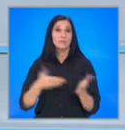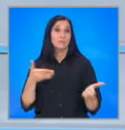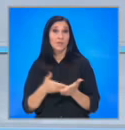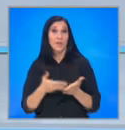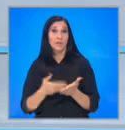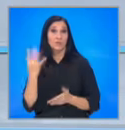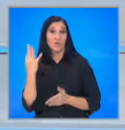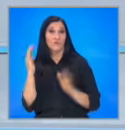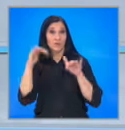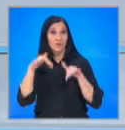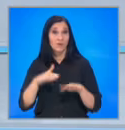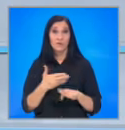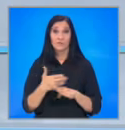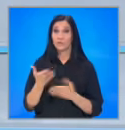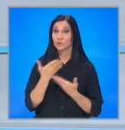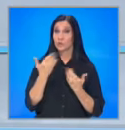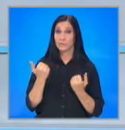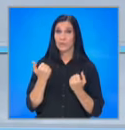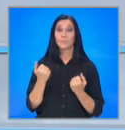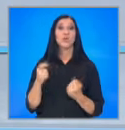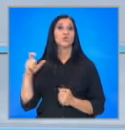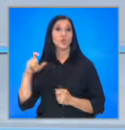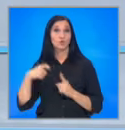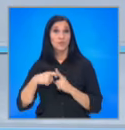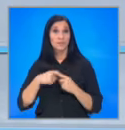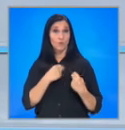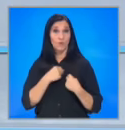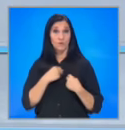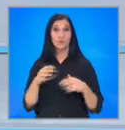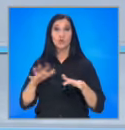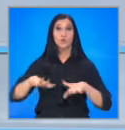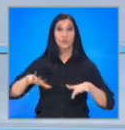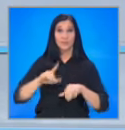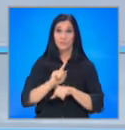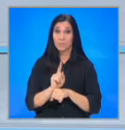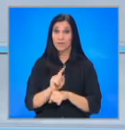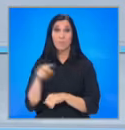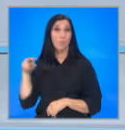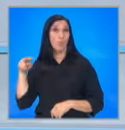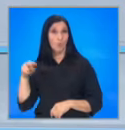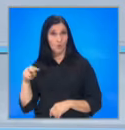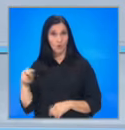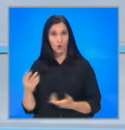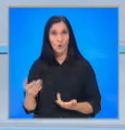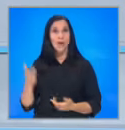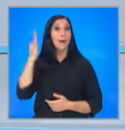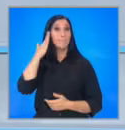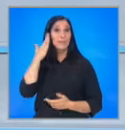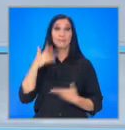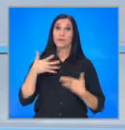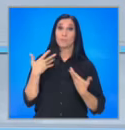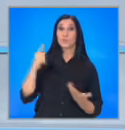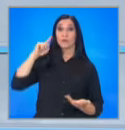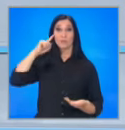заради четвъртата вълна все още няма. Стойчо Кацаров увери, че ситуацията към момента е под контрол. Министърът